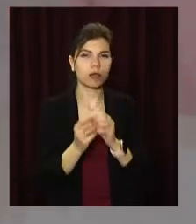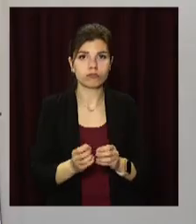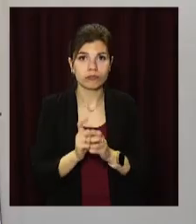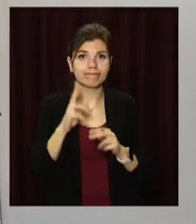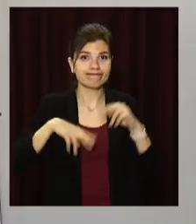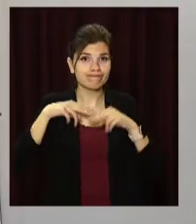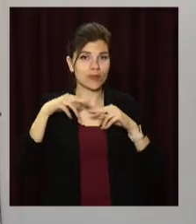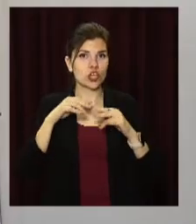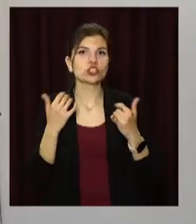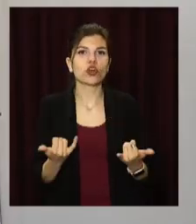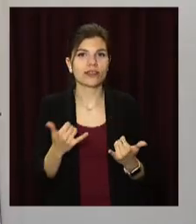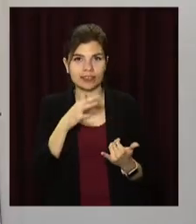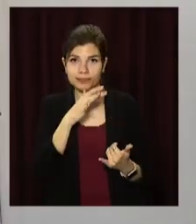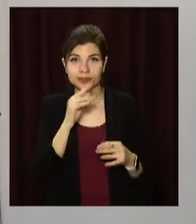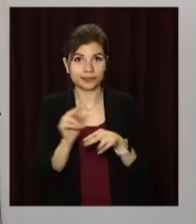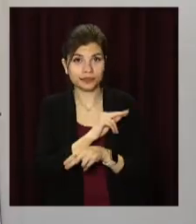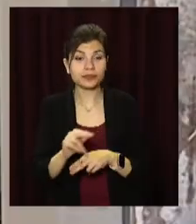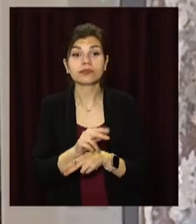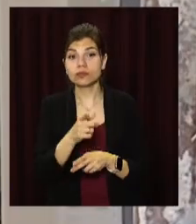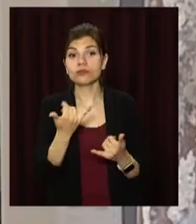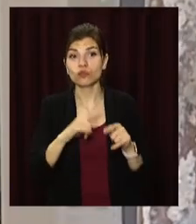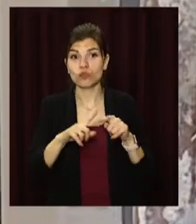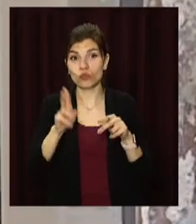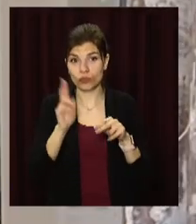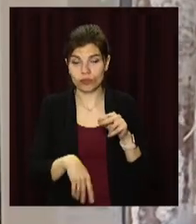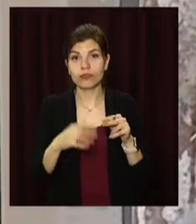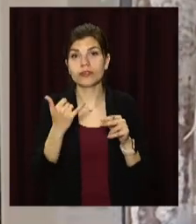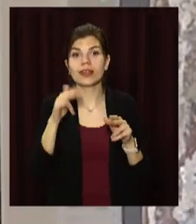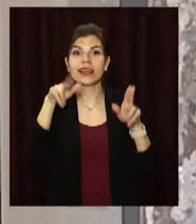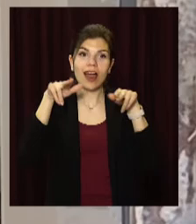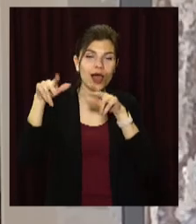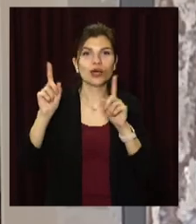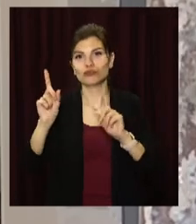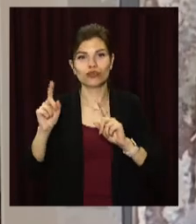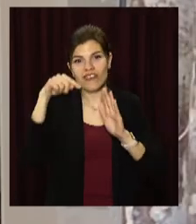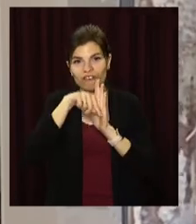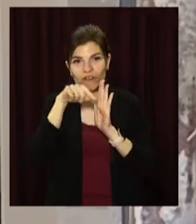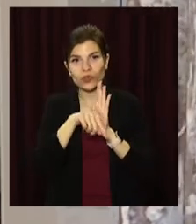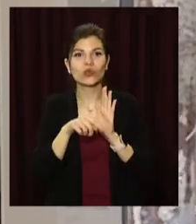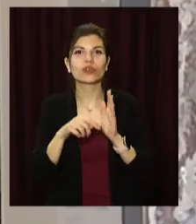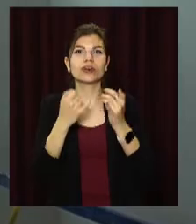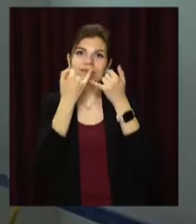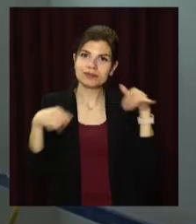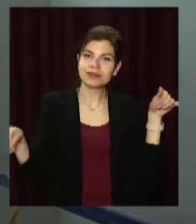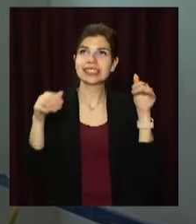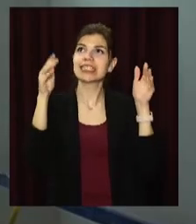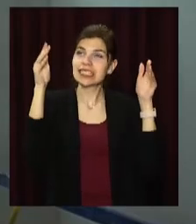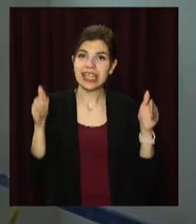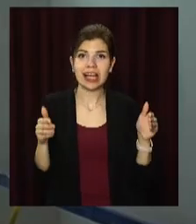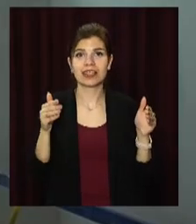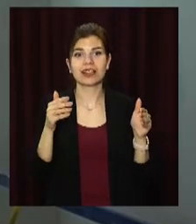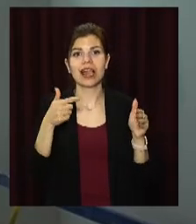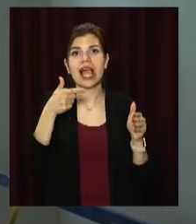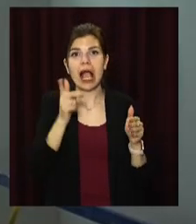приміщення. Нині будівництво завершують, підрядники готують фасад під фарбування, всередині прокладають комунікації, стіни